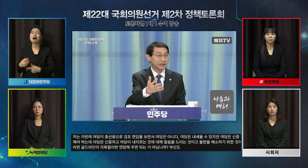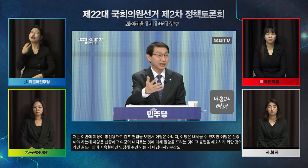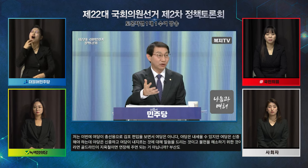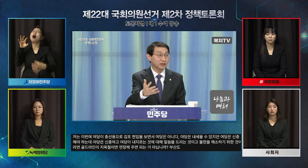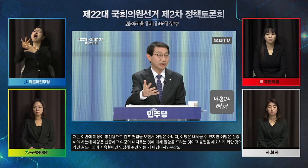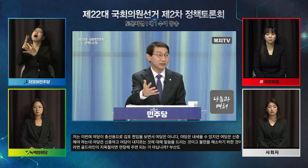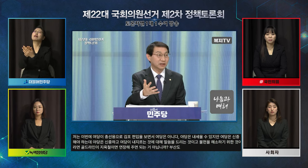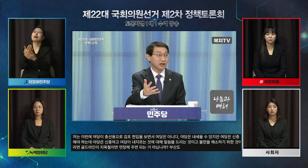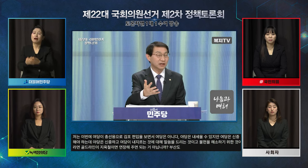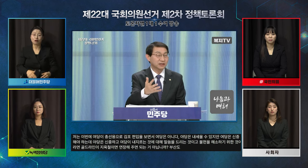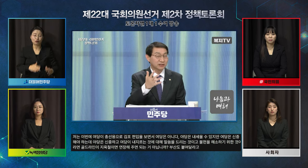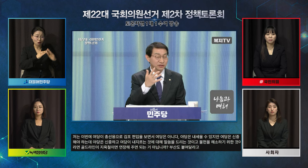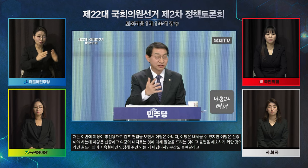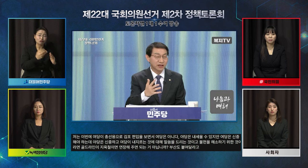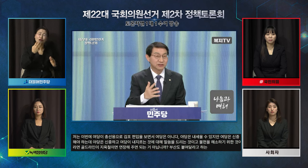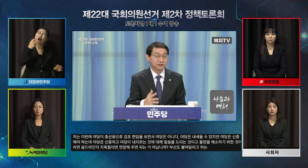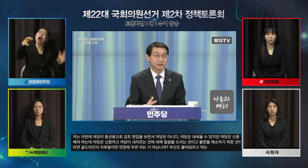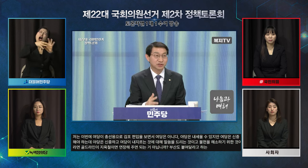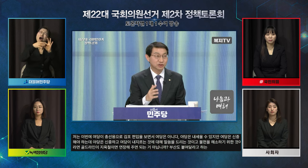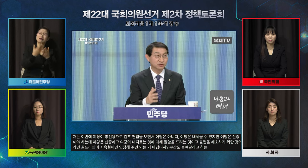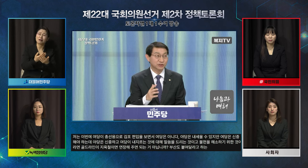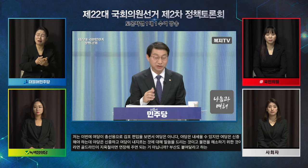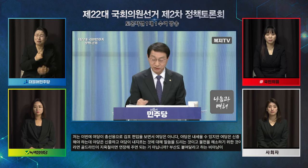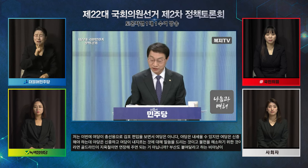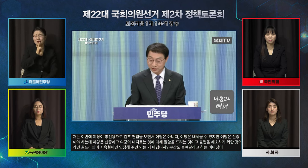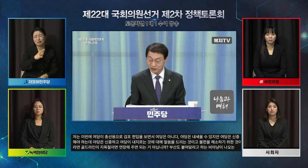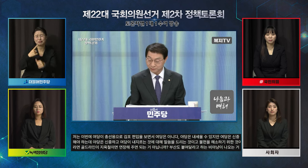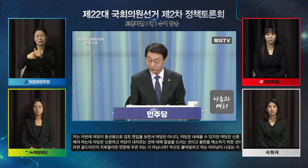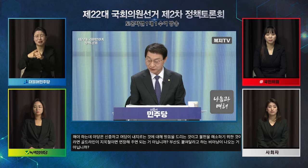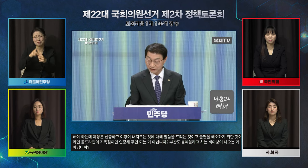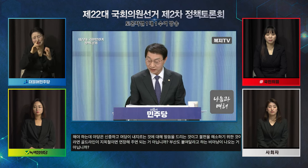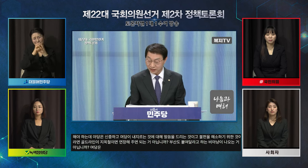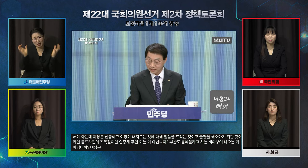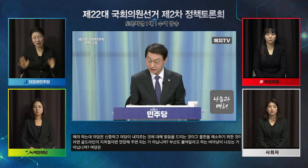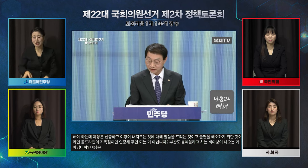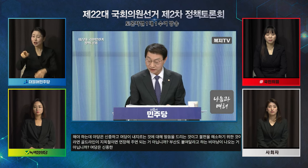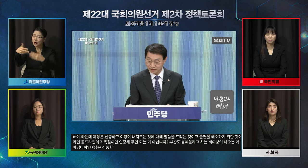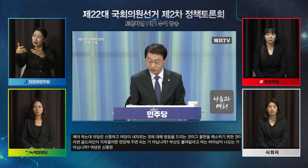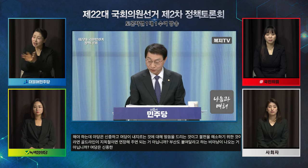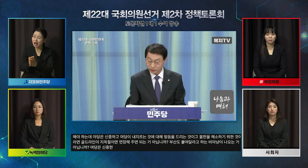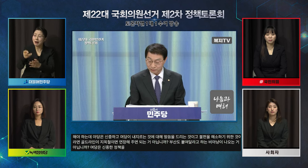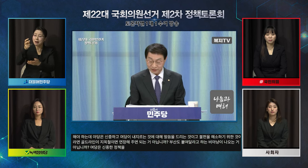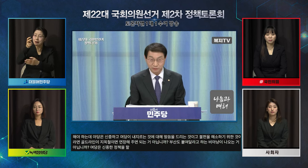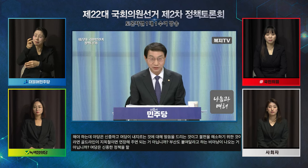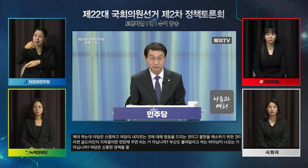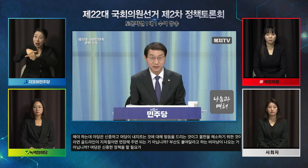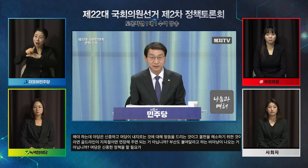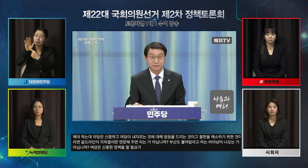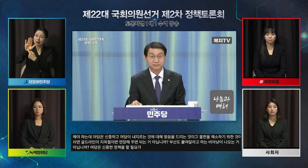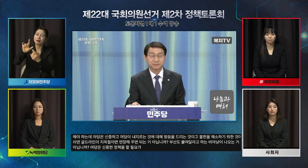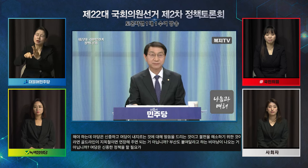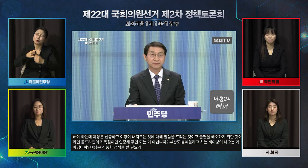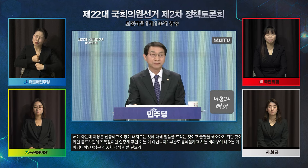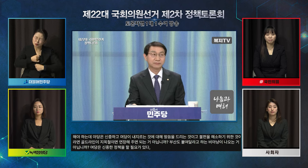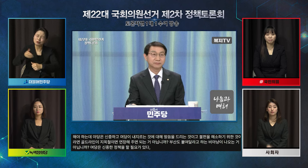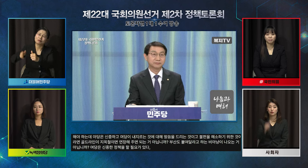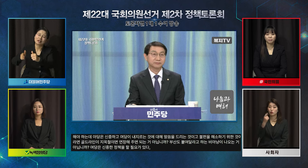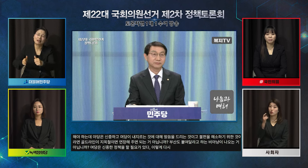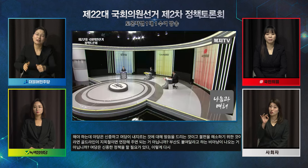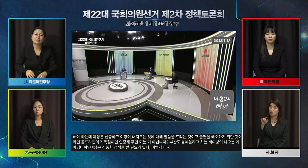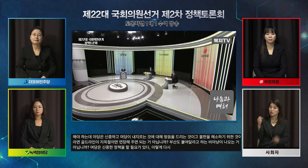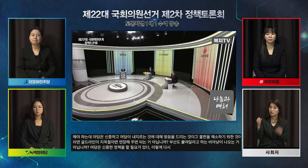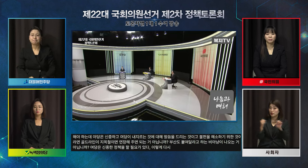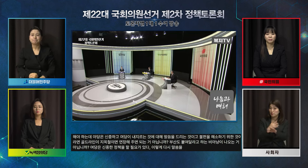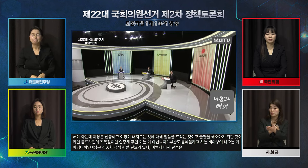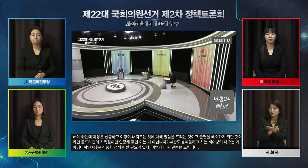비아냥이 나오는 거 아닙니까? 여당은 신중한 정책을 할 필요가 있다. 이렇게 다시 또 말씀을 드립니다. 홍석철 본부장